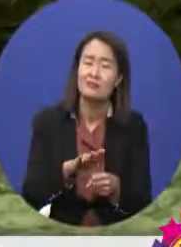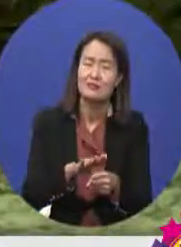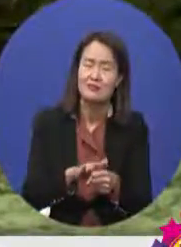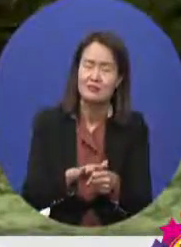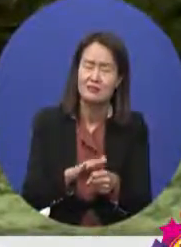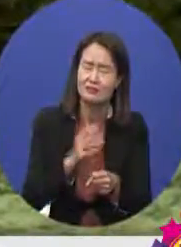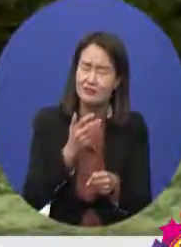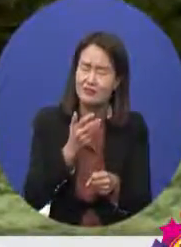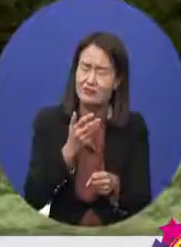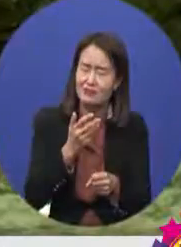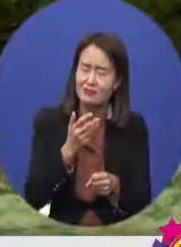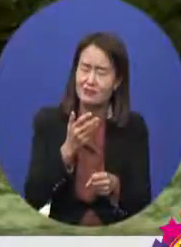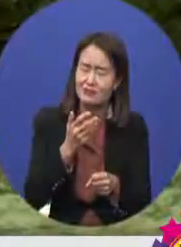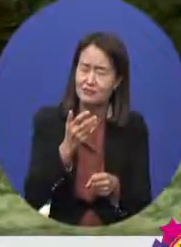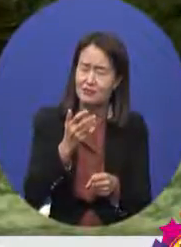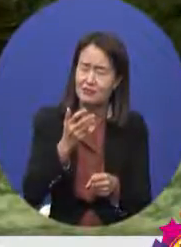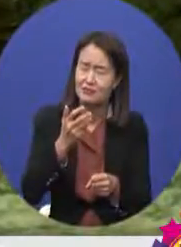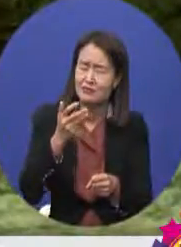사랑의